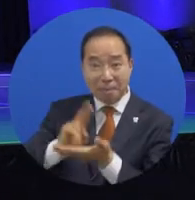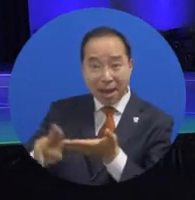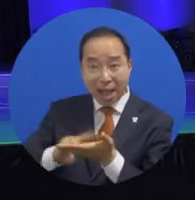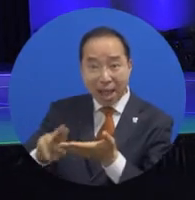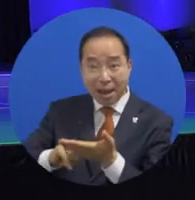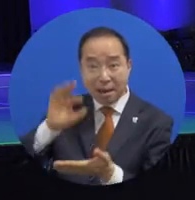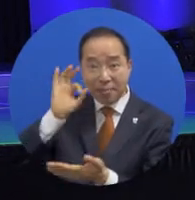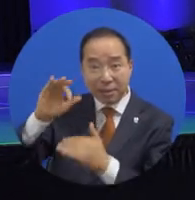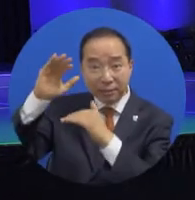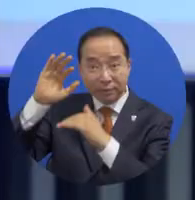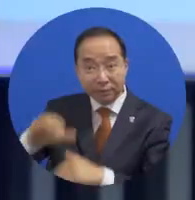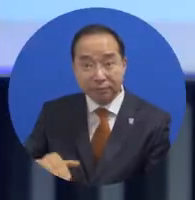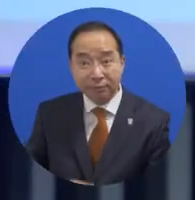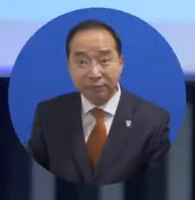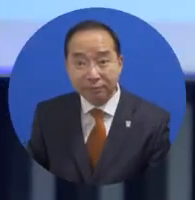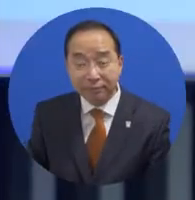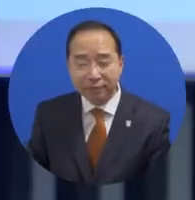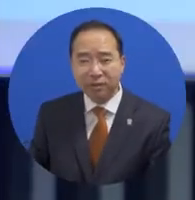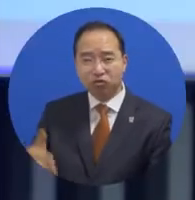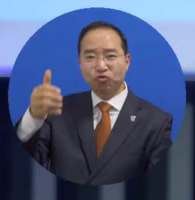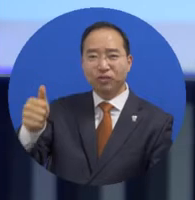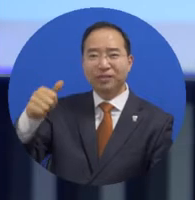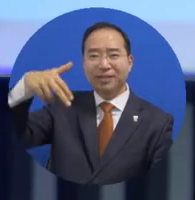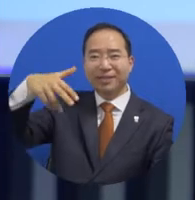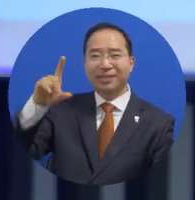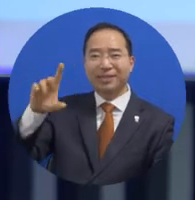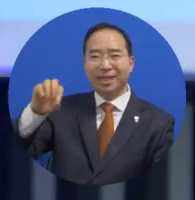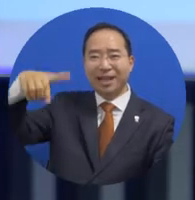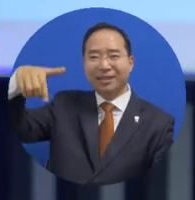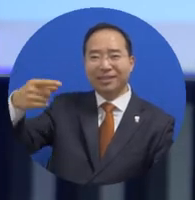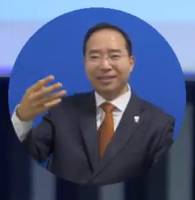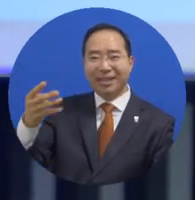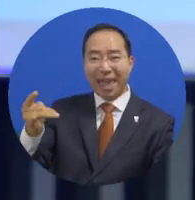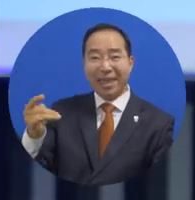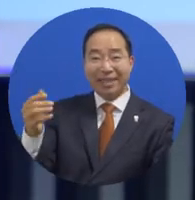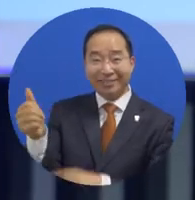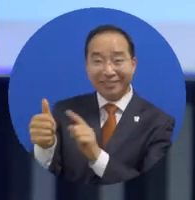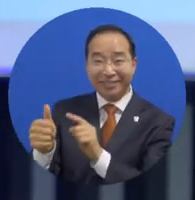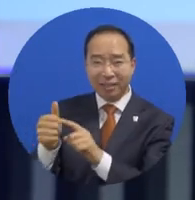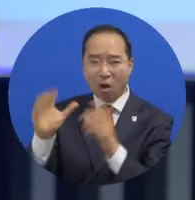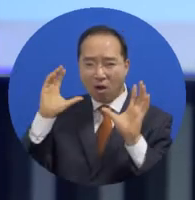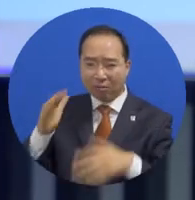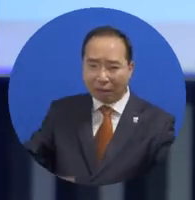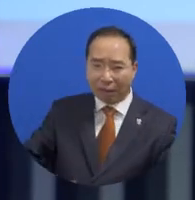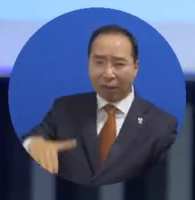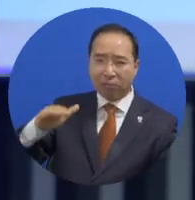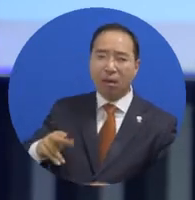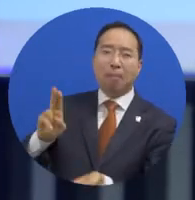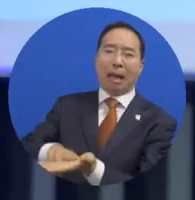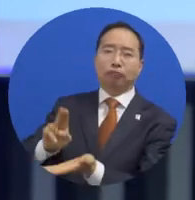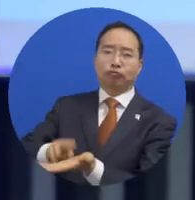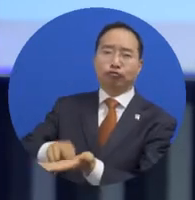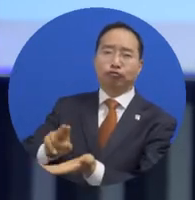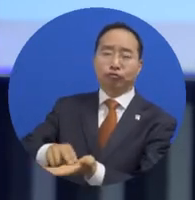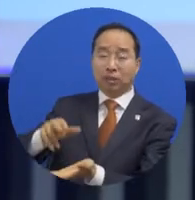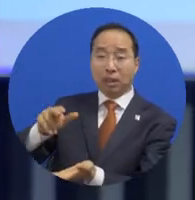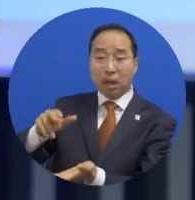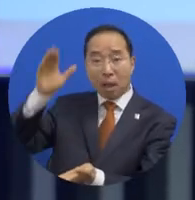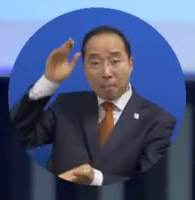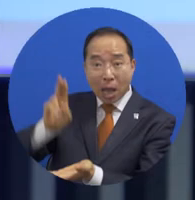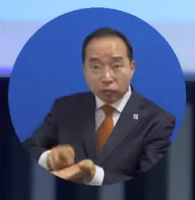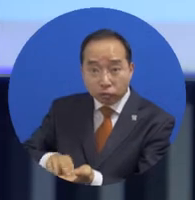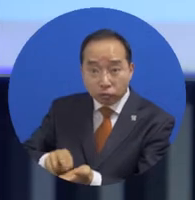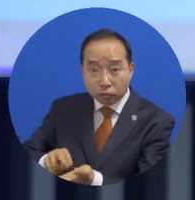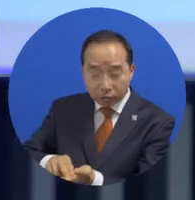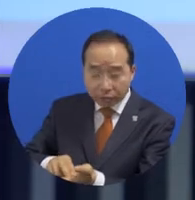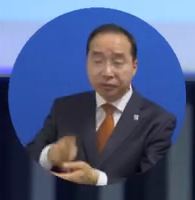어떤 얘기가 나오냐면요. 장그레라는 친구가 어릴 때부터 바둑을 두기 시작하는데 그 바둑 사범이 야,